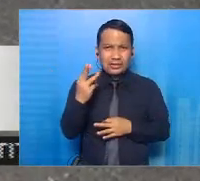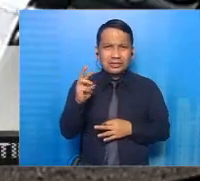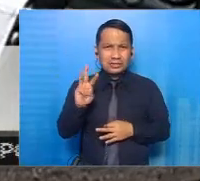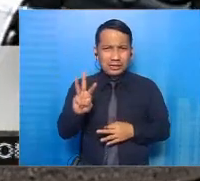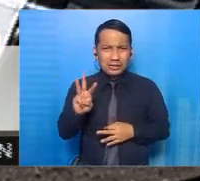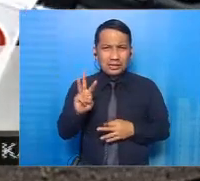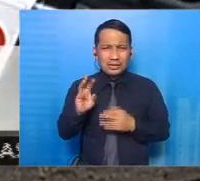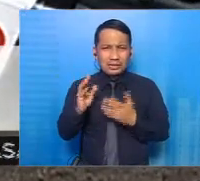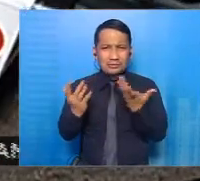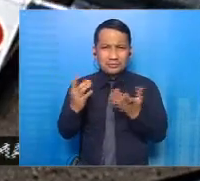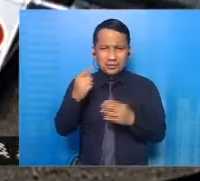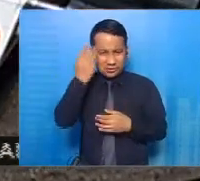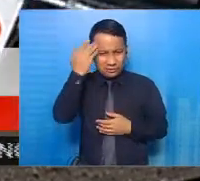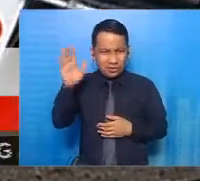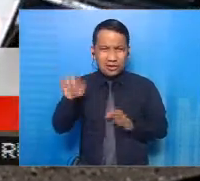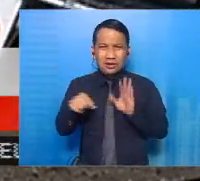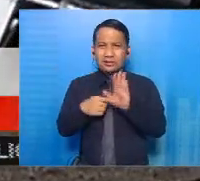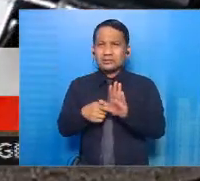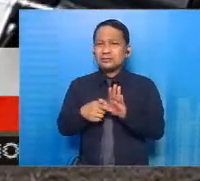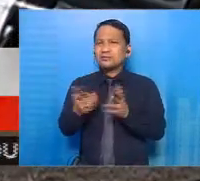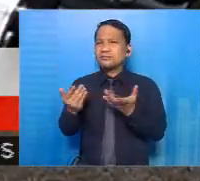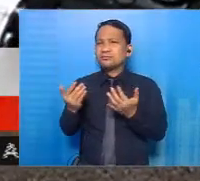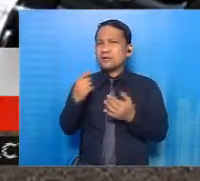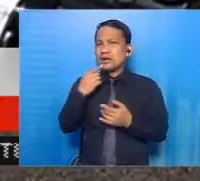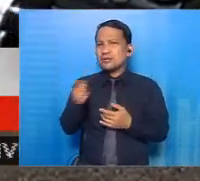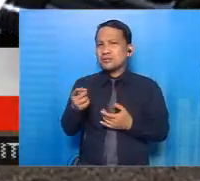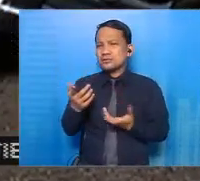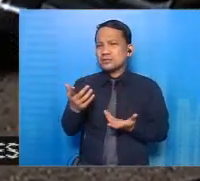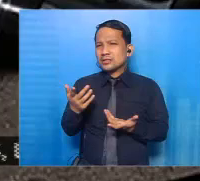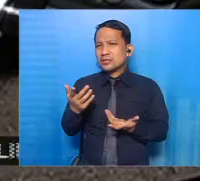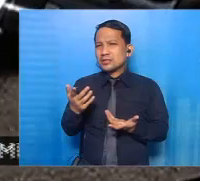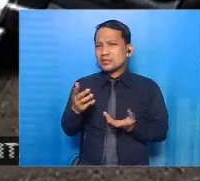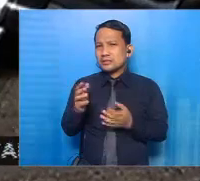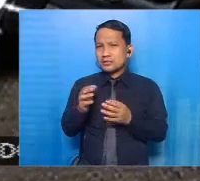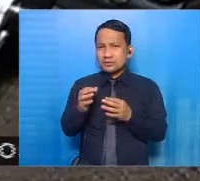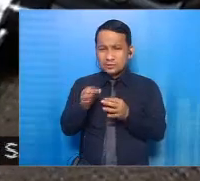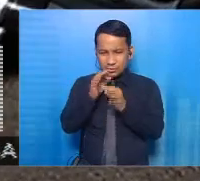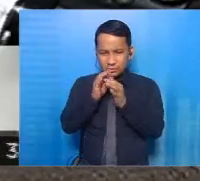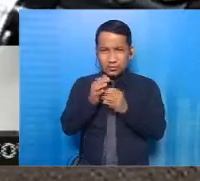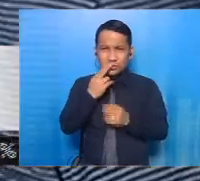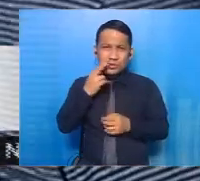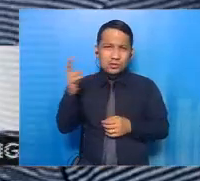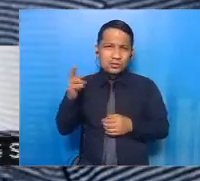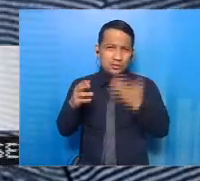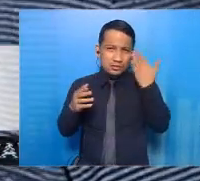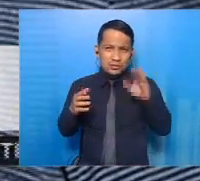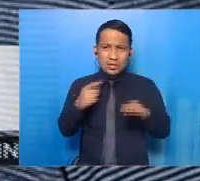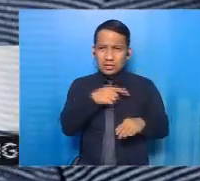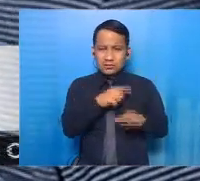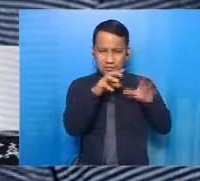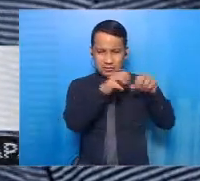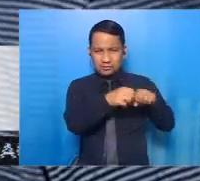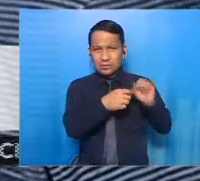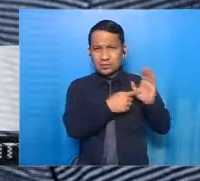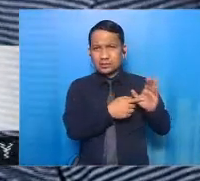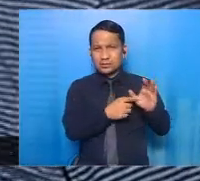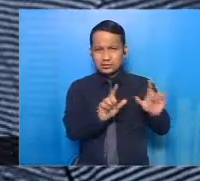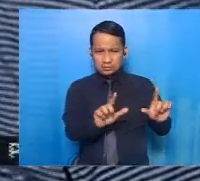yan. Kung nga po alam sir, ganyan naman yan eh. Yosi lang naman po pinapabili sa akin. Marama sa barangay watch list